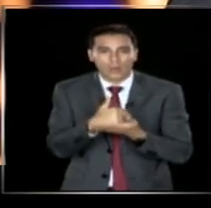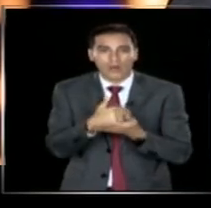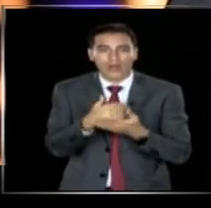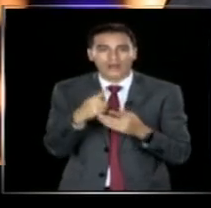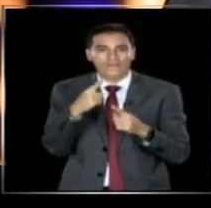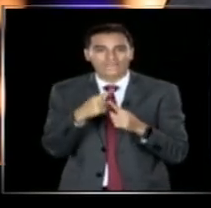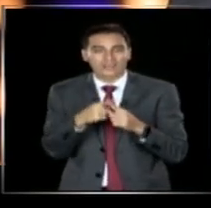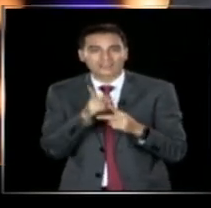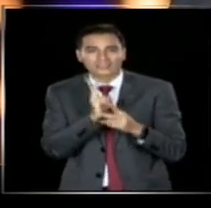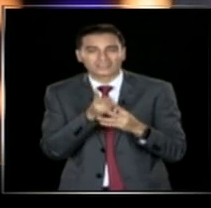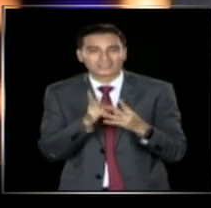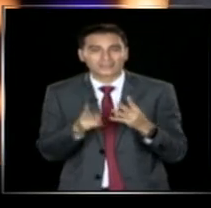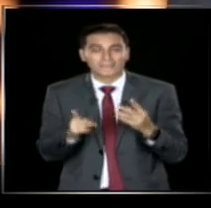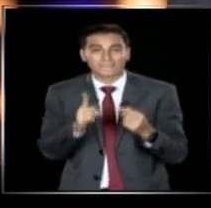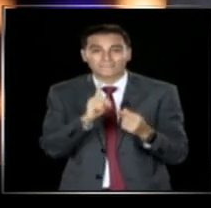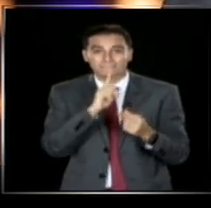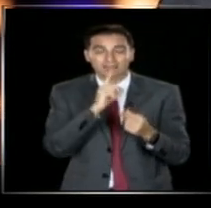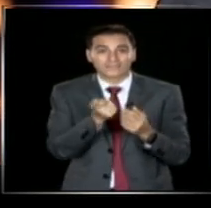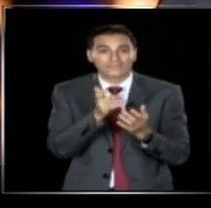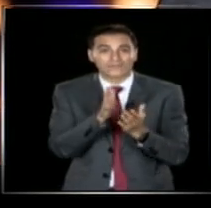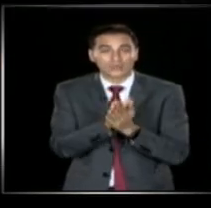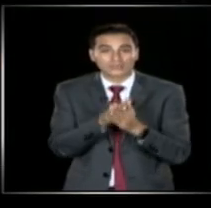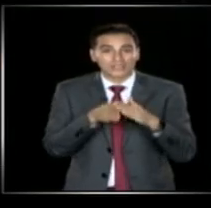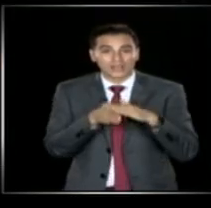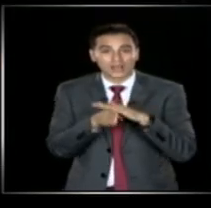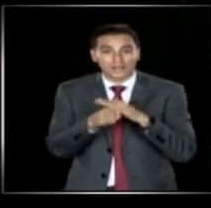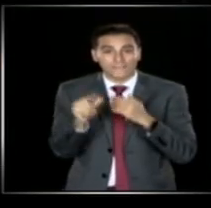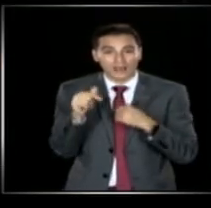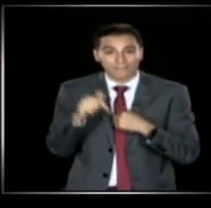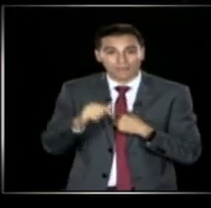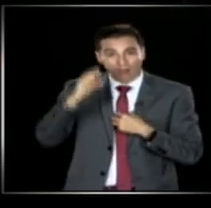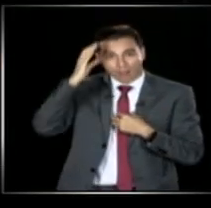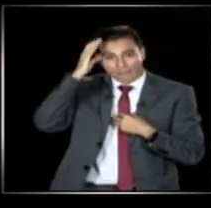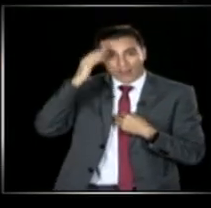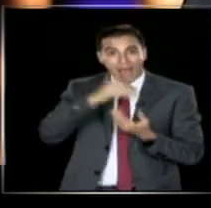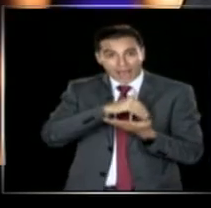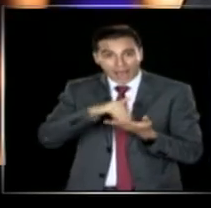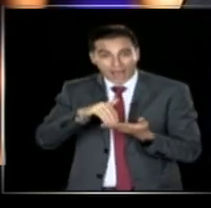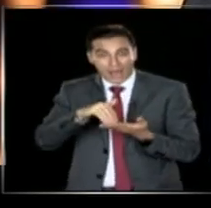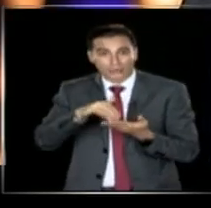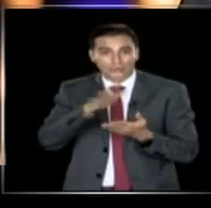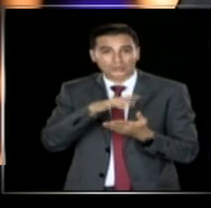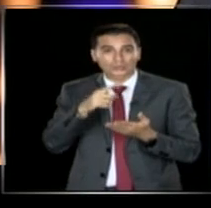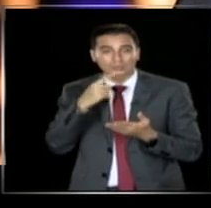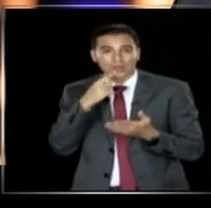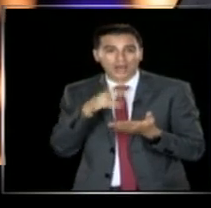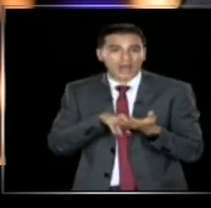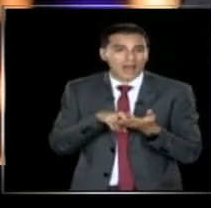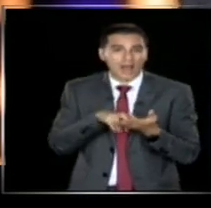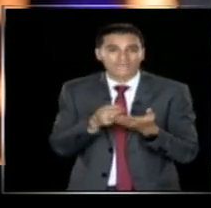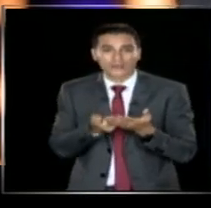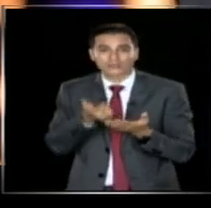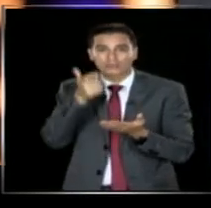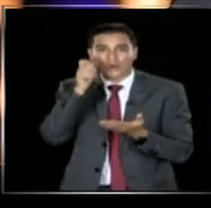لفريق العباقرة كانت قبل الامتحانات على طول، هو كان خايف جدا. بابا قال له دي تجربة حلوة ولازم تاخدها وانت وحظك،